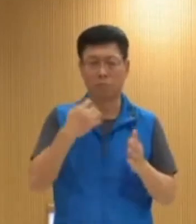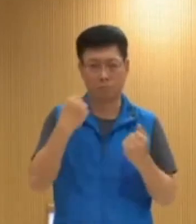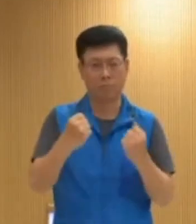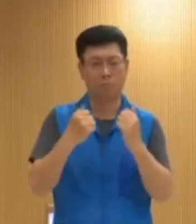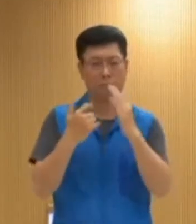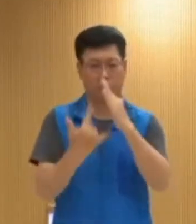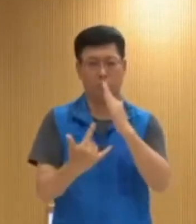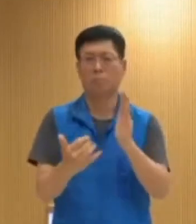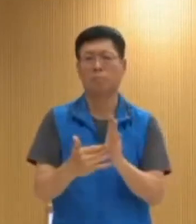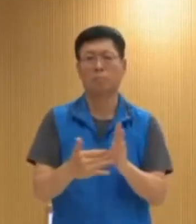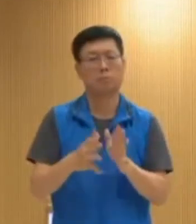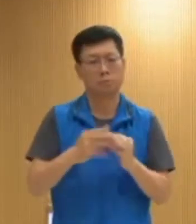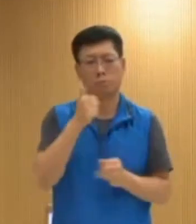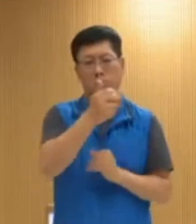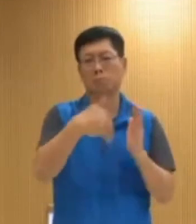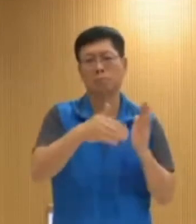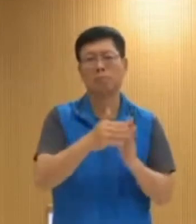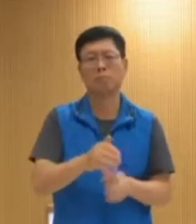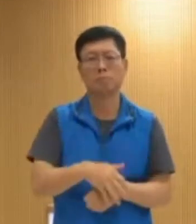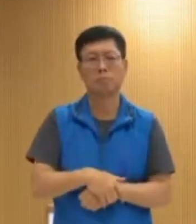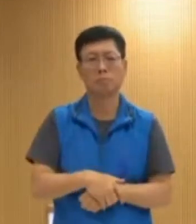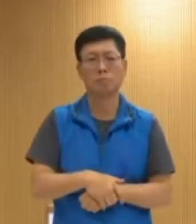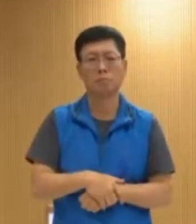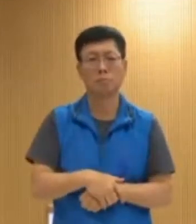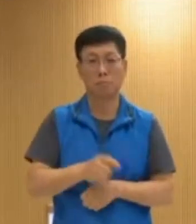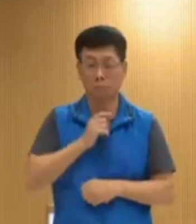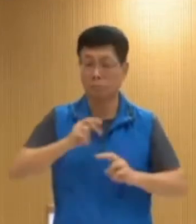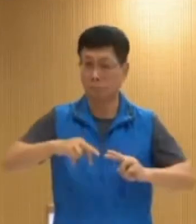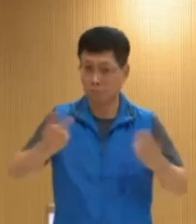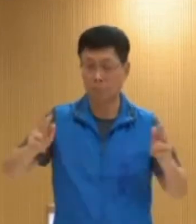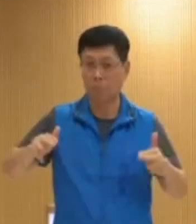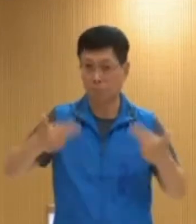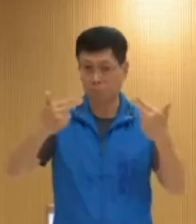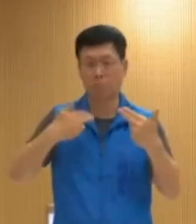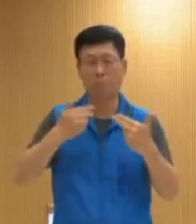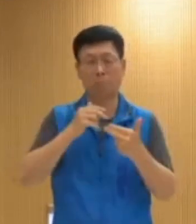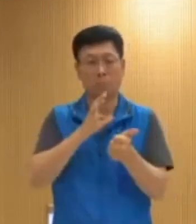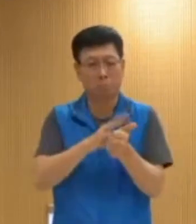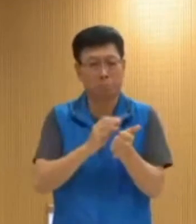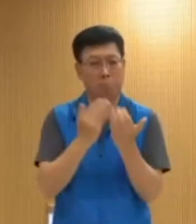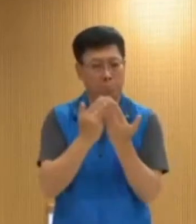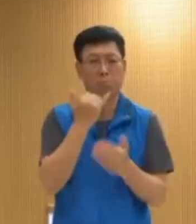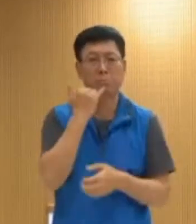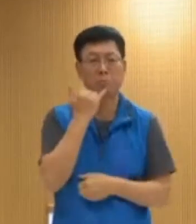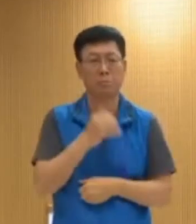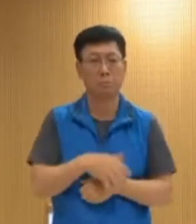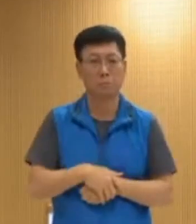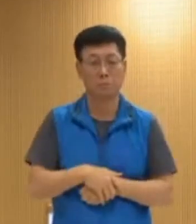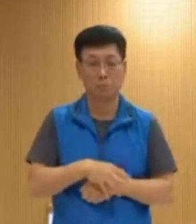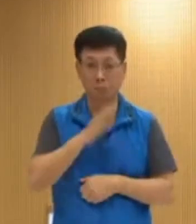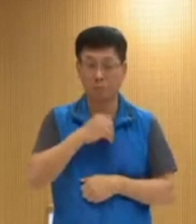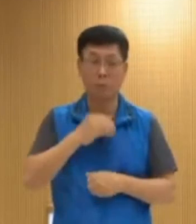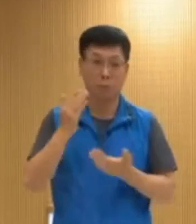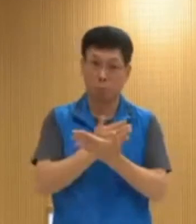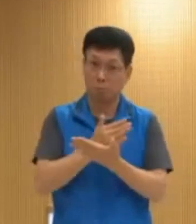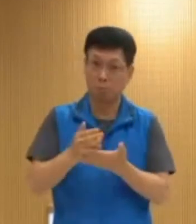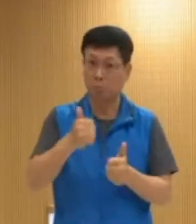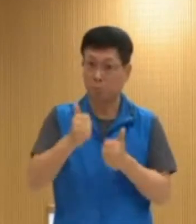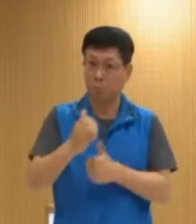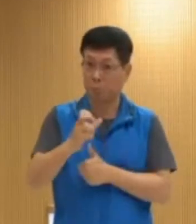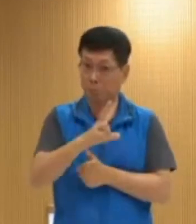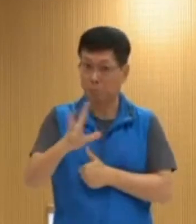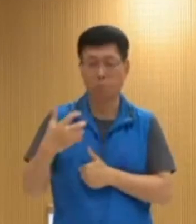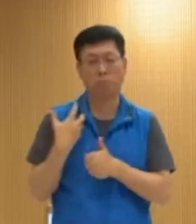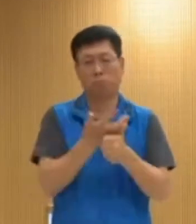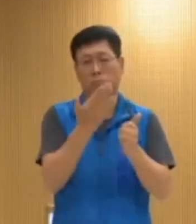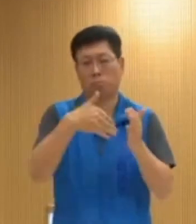家不到校，改采线上学习方式。有关课程跟评量的方式授权学